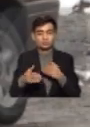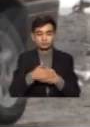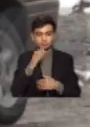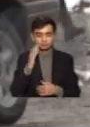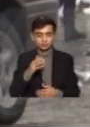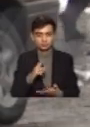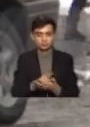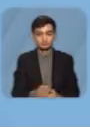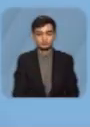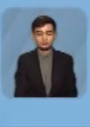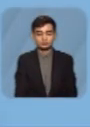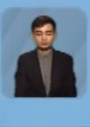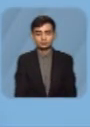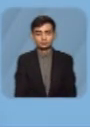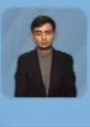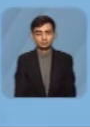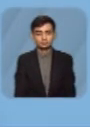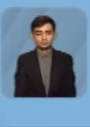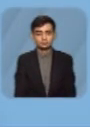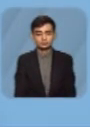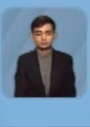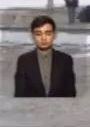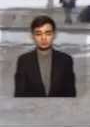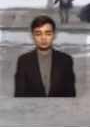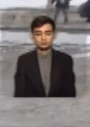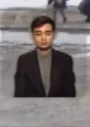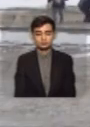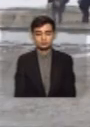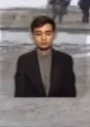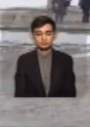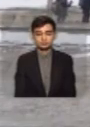же вынесут. Бахром Абдуллаев, Виталий Заинтинов, Информбюро, Шымкент.